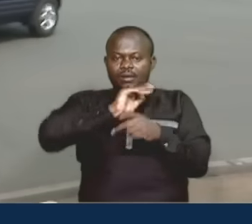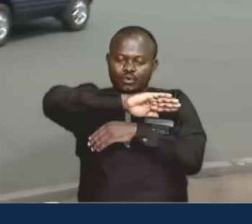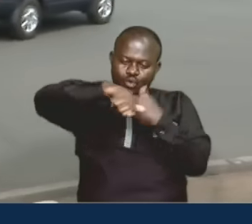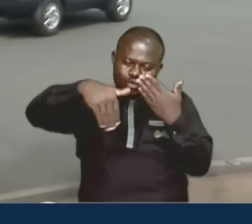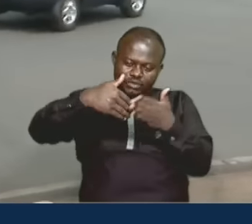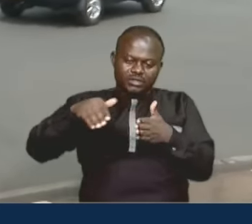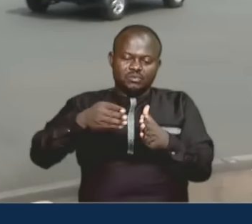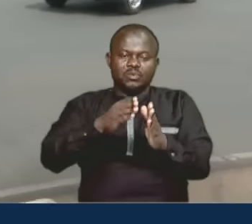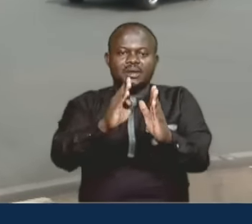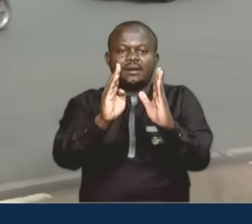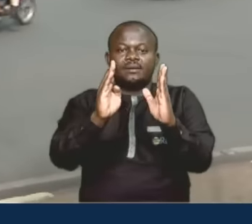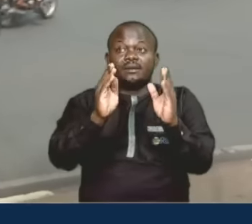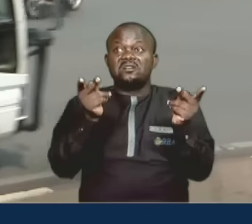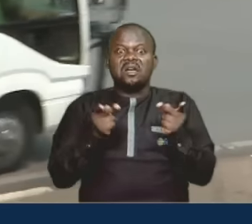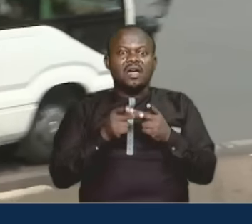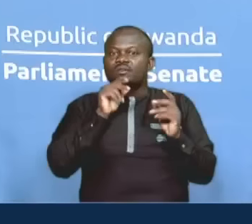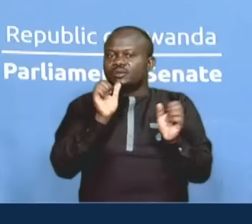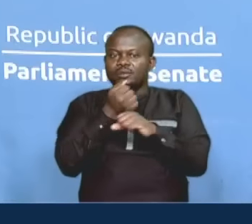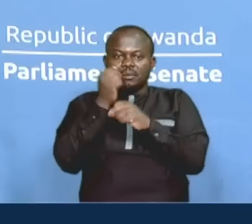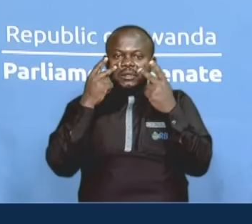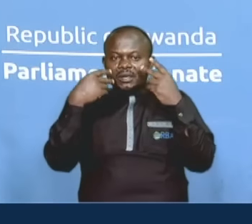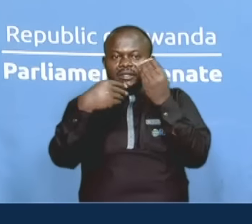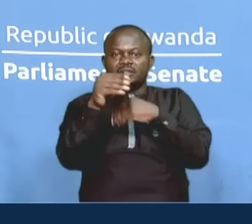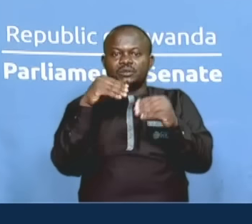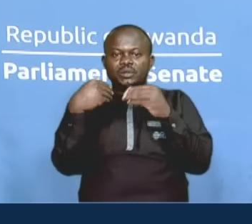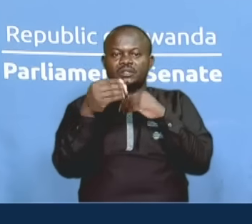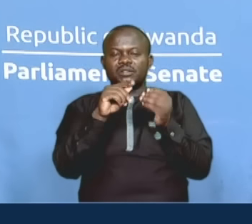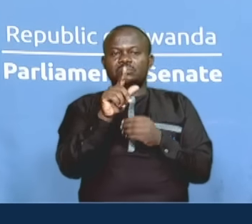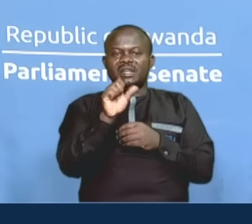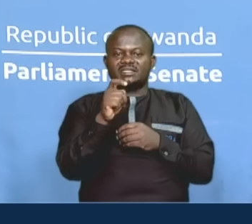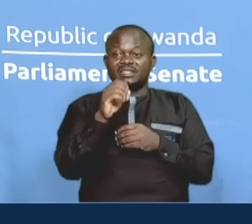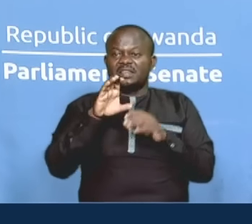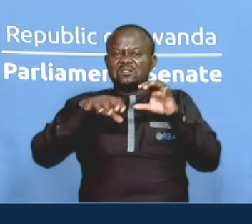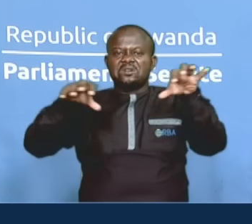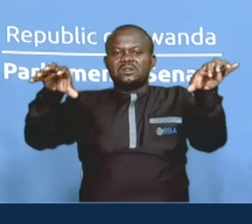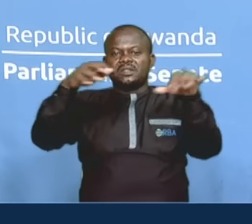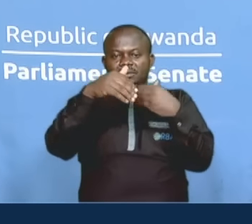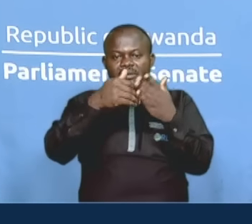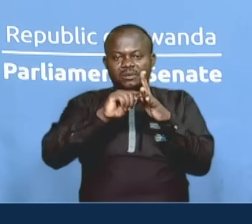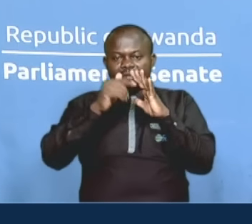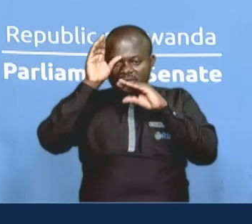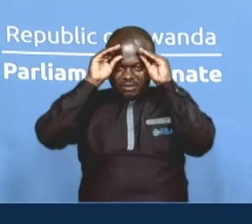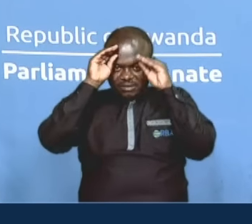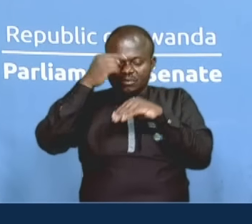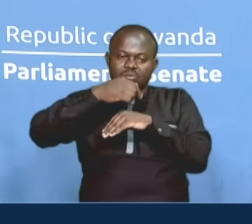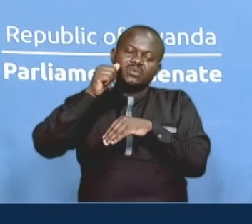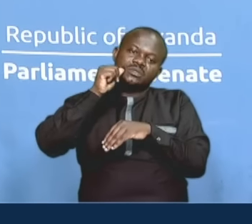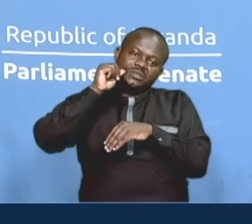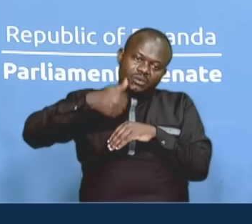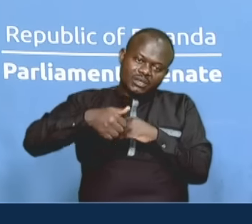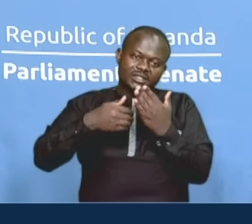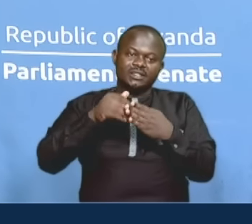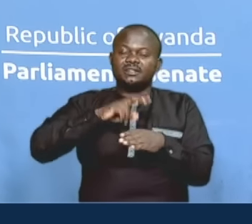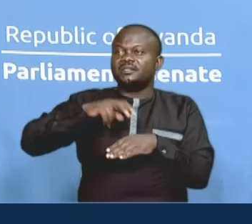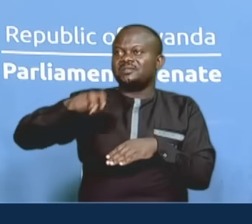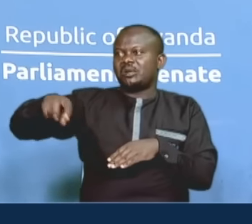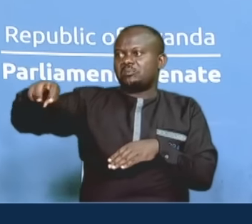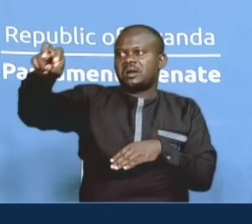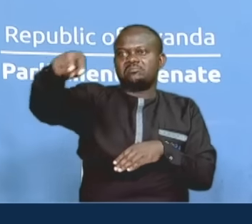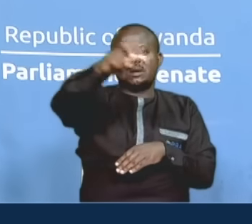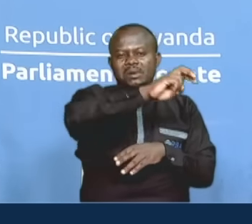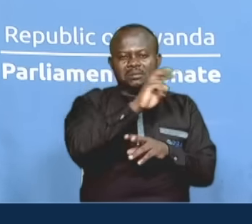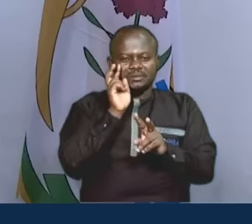mihanda, naho wasanga igikoresho cya plastike cyandagaye. Ibyo byo twatangiye kwigiraho ku munsi w'ejo ubwo twatemberaga